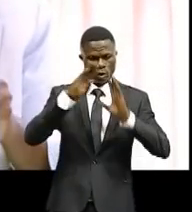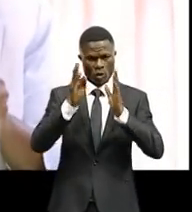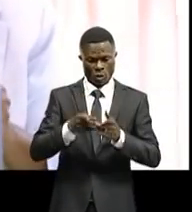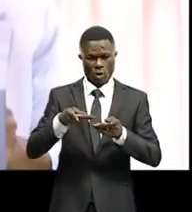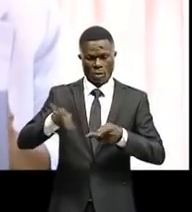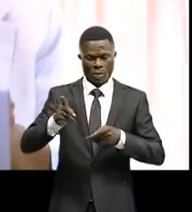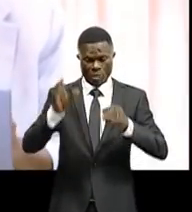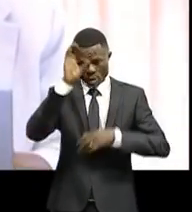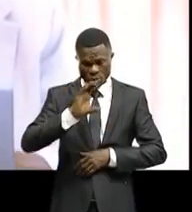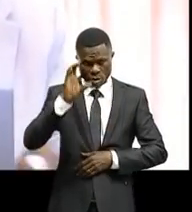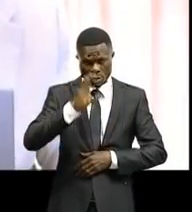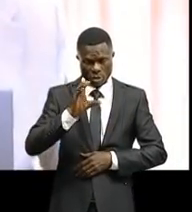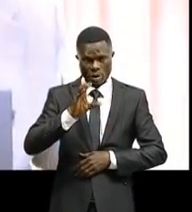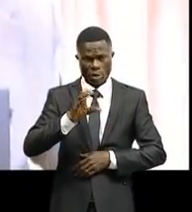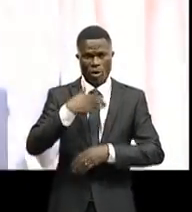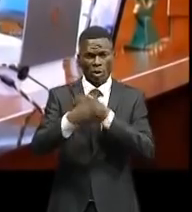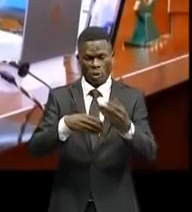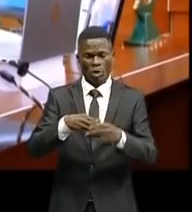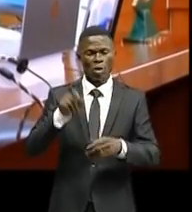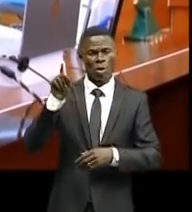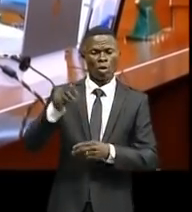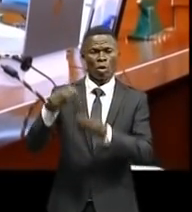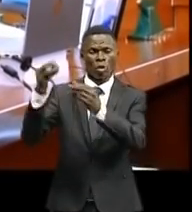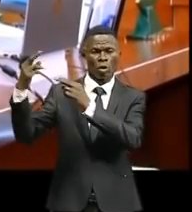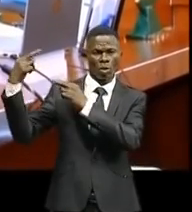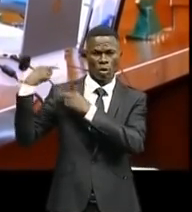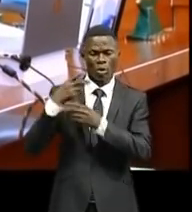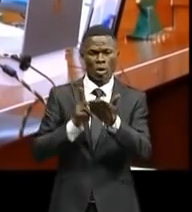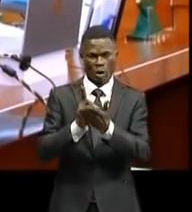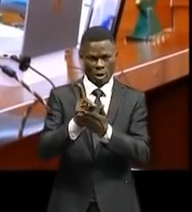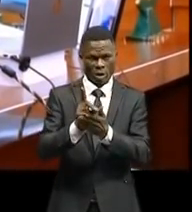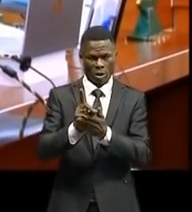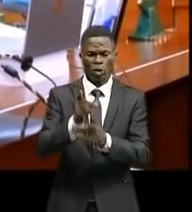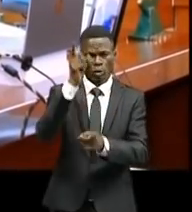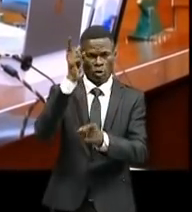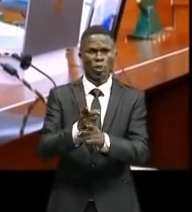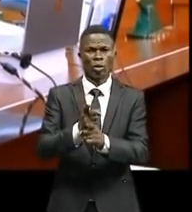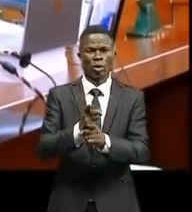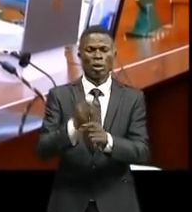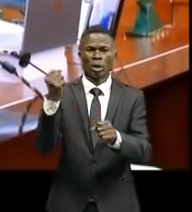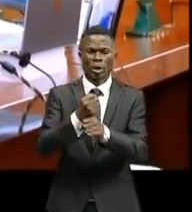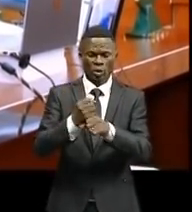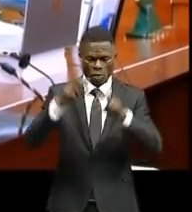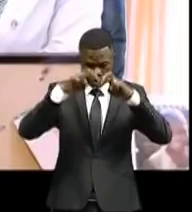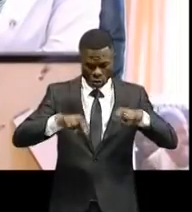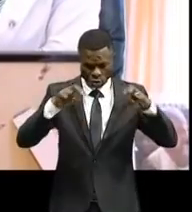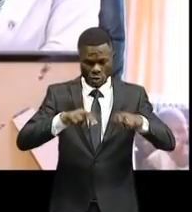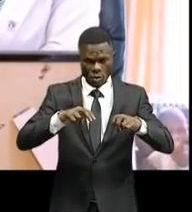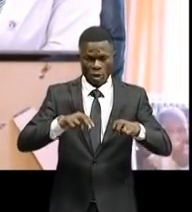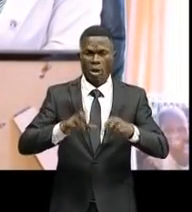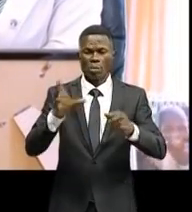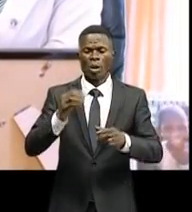de recherche confère à son titulaire le droit d'effectuer exclusivement les travaux de recherche et non